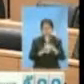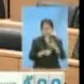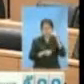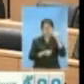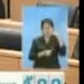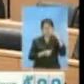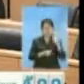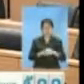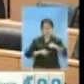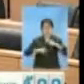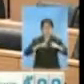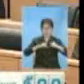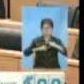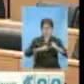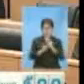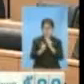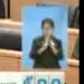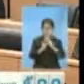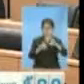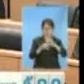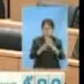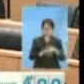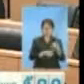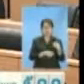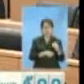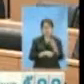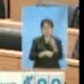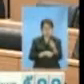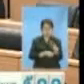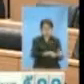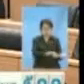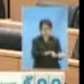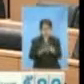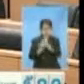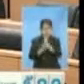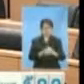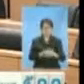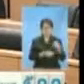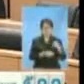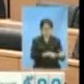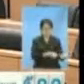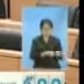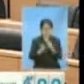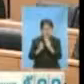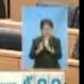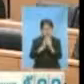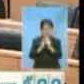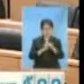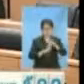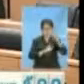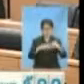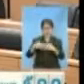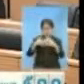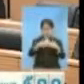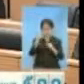านะครับเยาวชนตีกอล์ฟเลยท่านประธานไปตีกอล์ฟแข่งกอล์ฟที่ประเทศอเมริกาของสุ